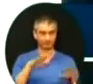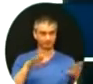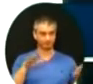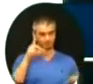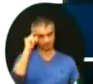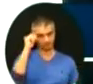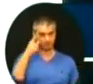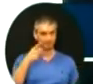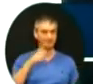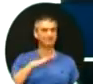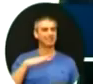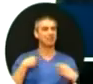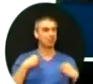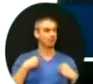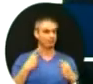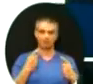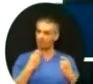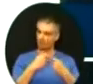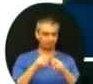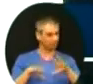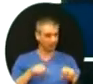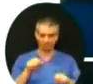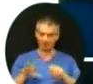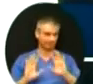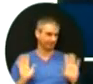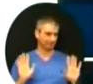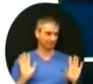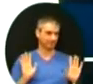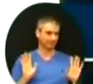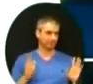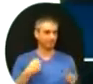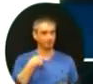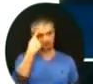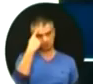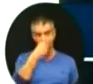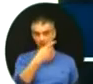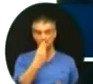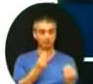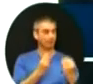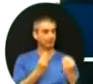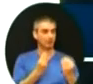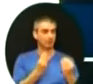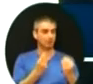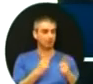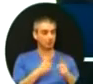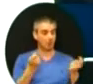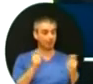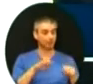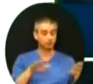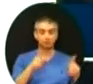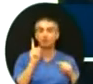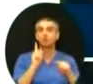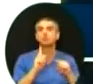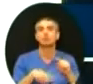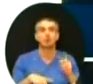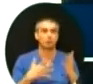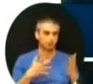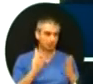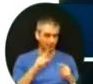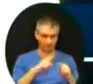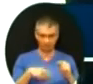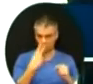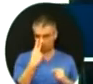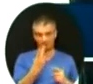התעופה בתל אביב, כן. זה לא קשור לשטחים ולהתנחלויות הפעם. אני חושב שזה מהלך לסגור את שדה התעופה, זו טעות. גם